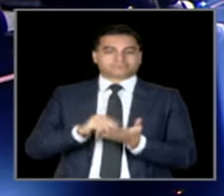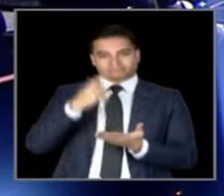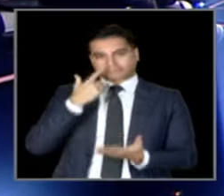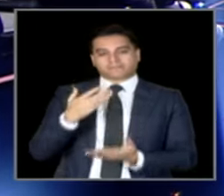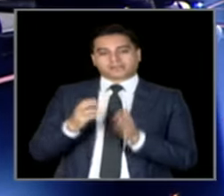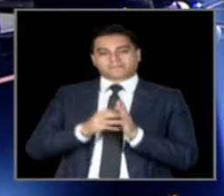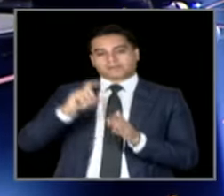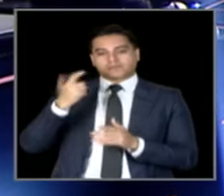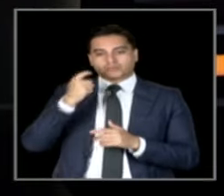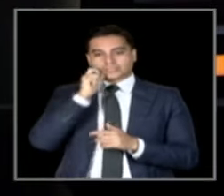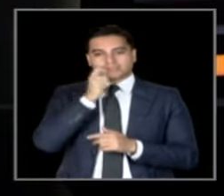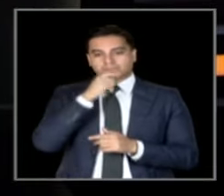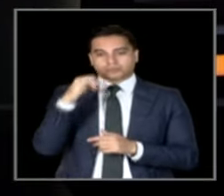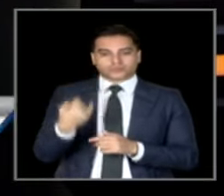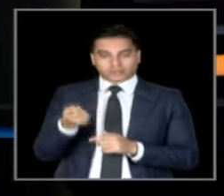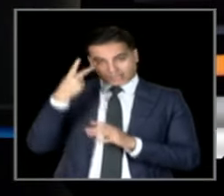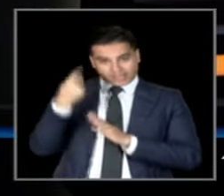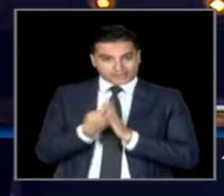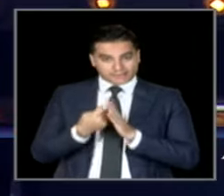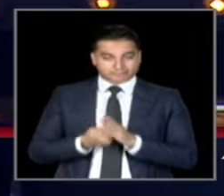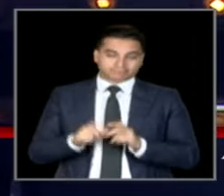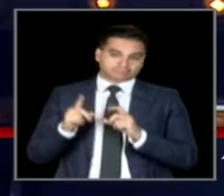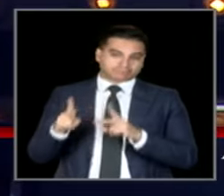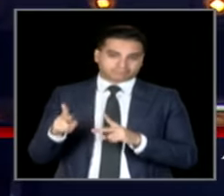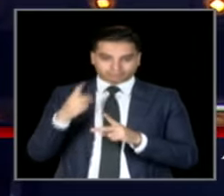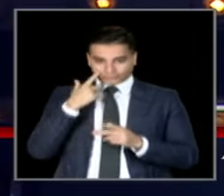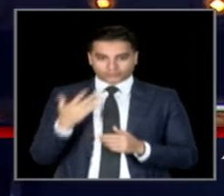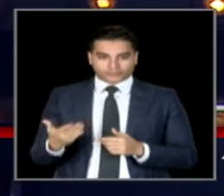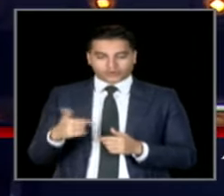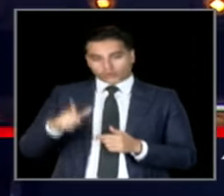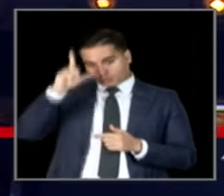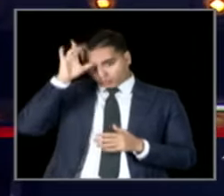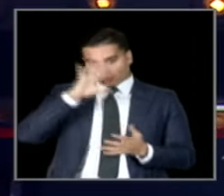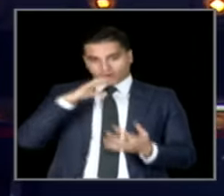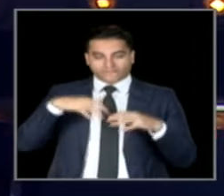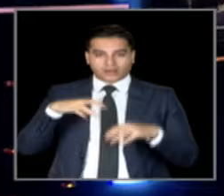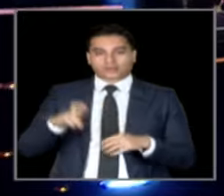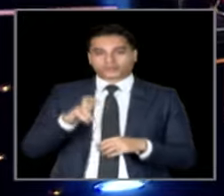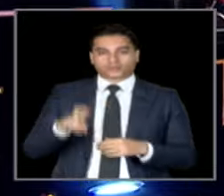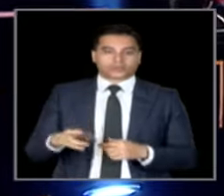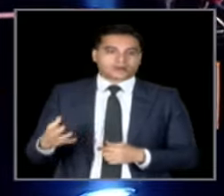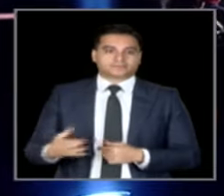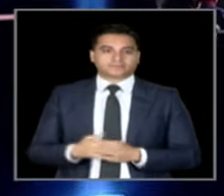جامعة المنصورة إمتى الجوكر؟ أدب بإذن الله. في الأدب. تمام. جغرافيا، والسؤال هو: